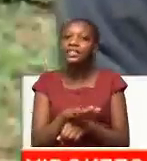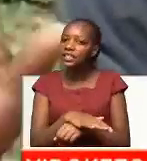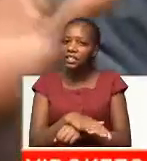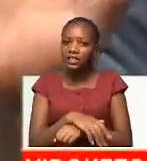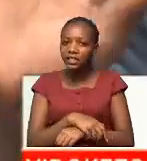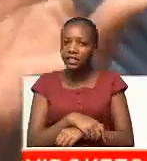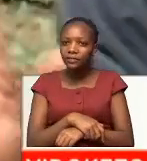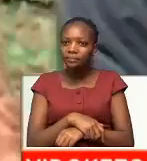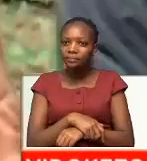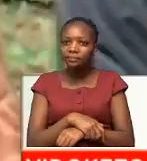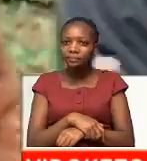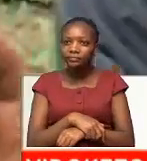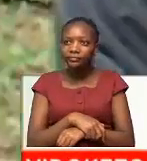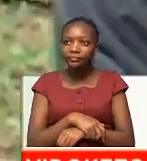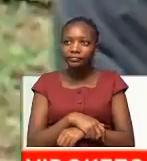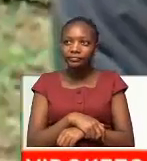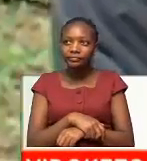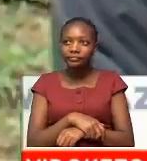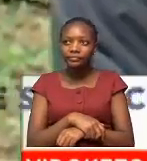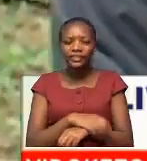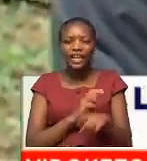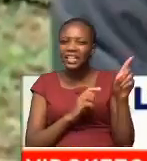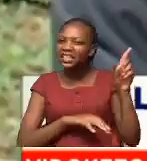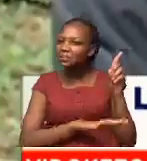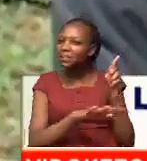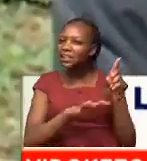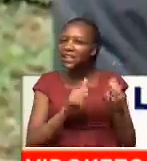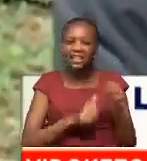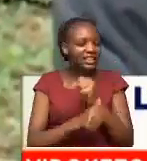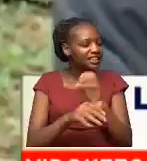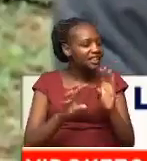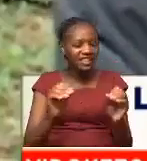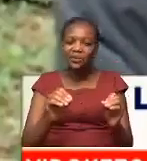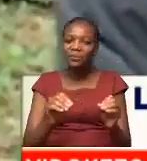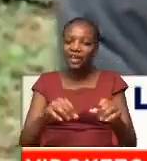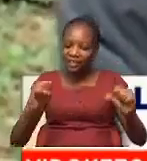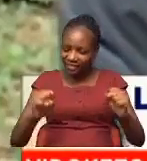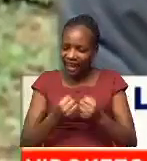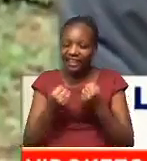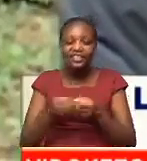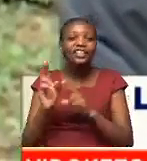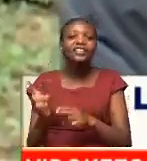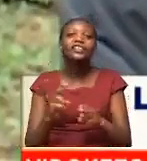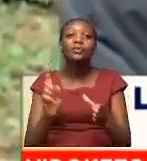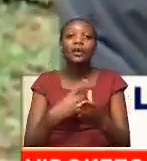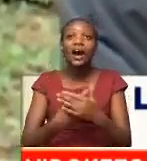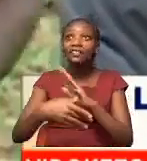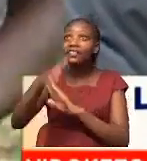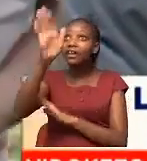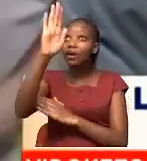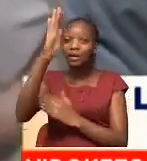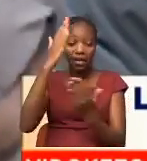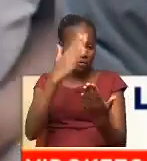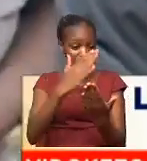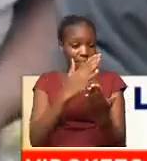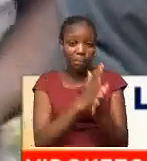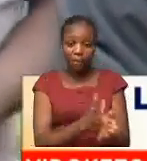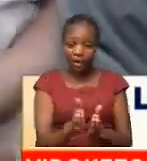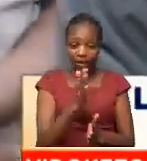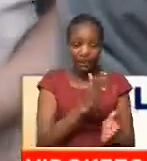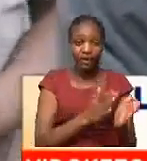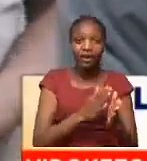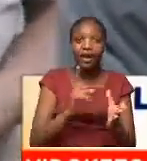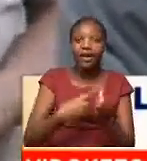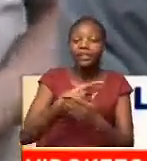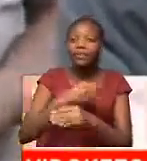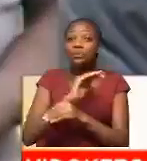ati sasa ati mining imekuwa na hatari, hapana. Hii accident ni kawaida na Mungu ndiye amepanga. Kwa hivyo sisi tunaomba kama